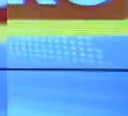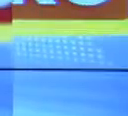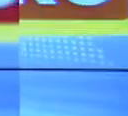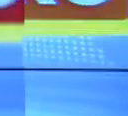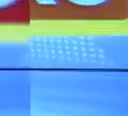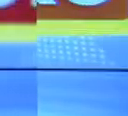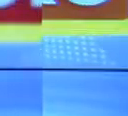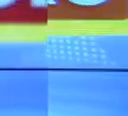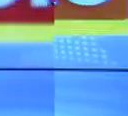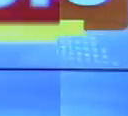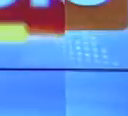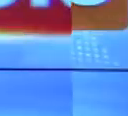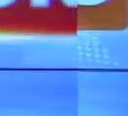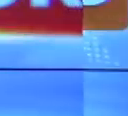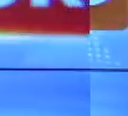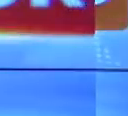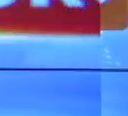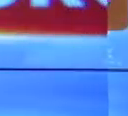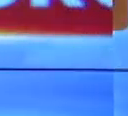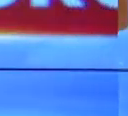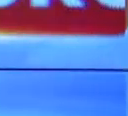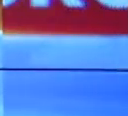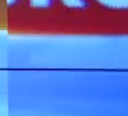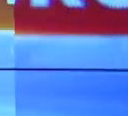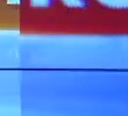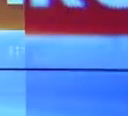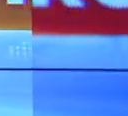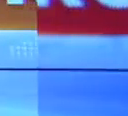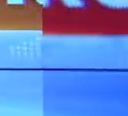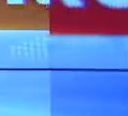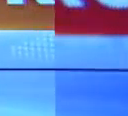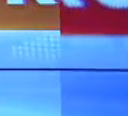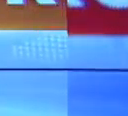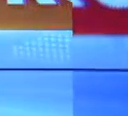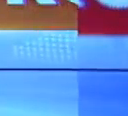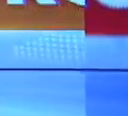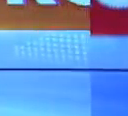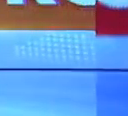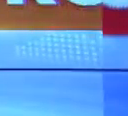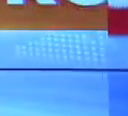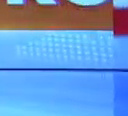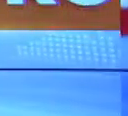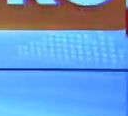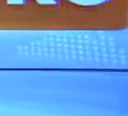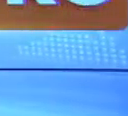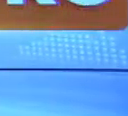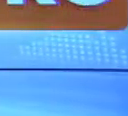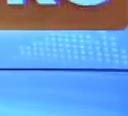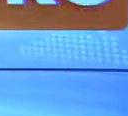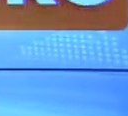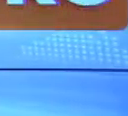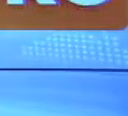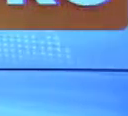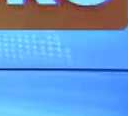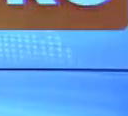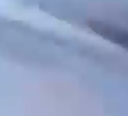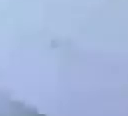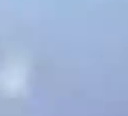uyu mugoroba mugiye kugezwaho nanjye Paul Rutikanga mfatanyije n'itsinda rigari kugira ngo abagereho gatanu kuri